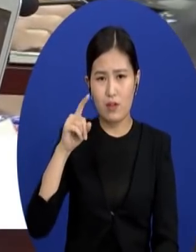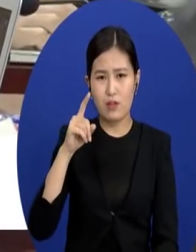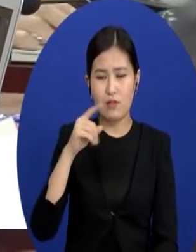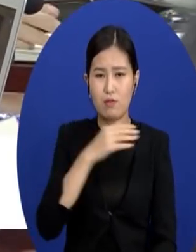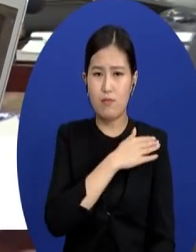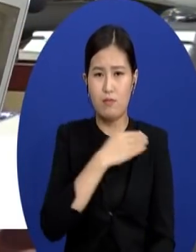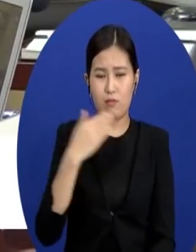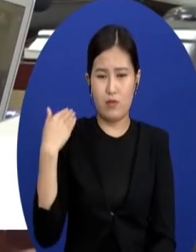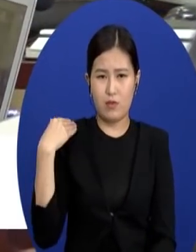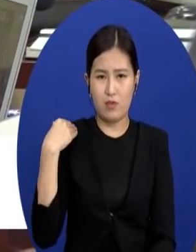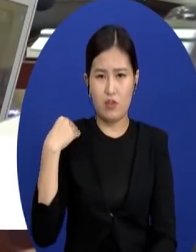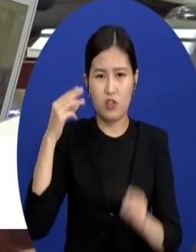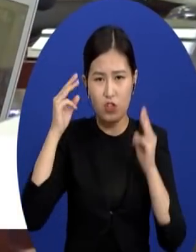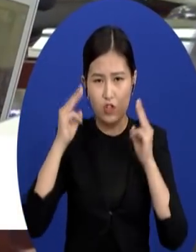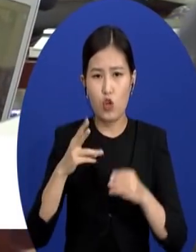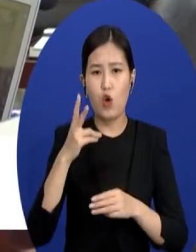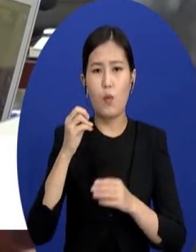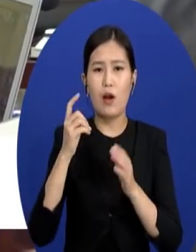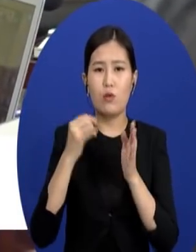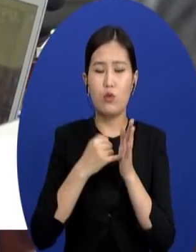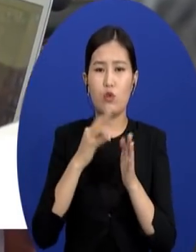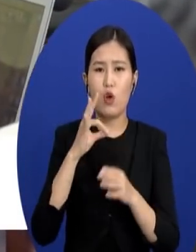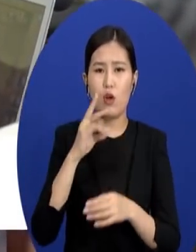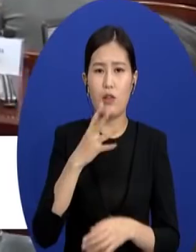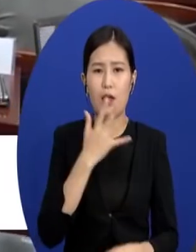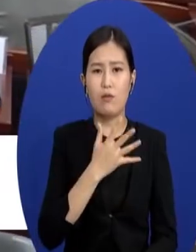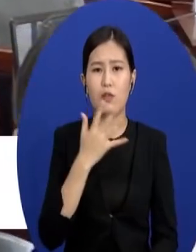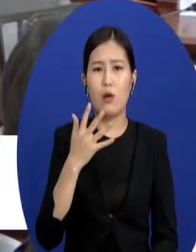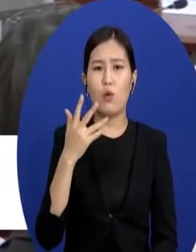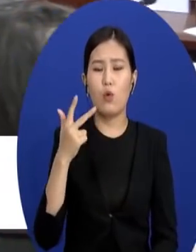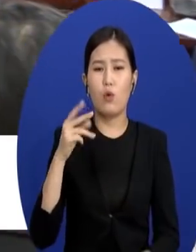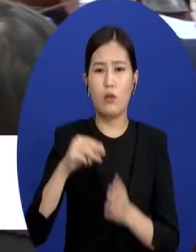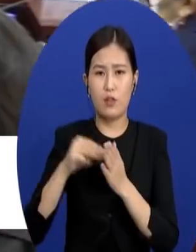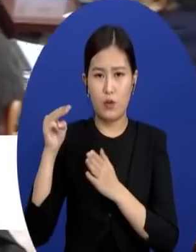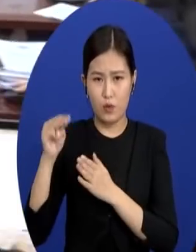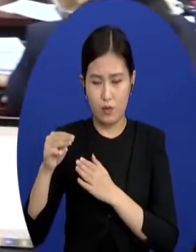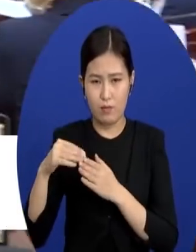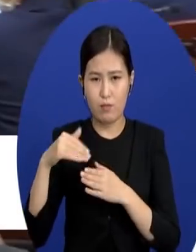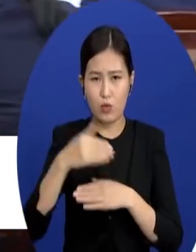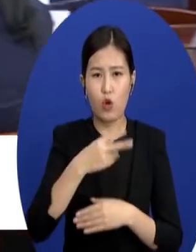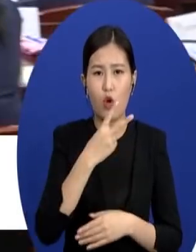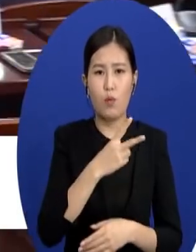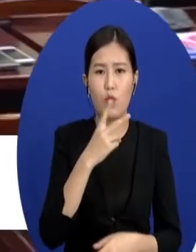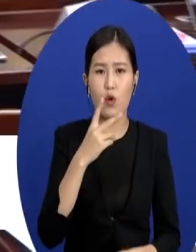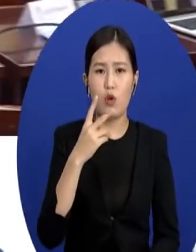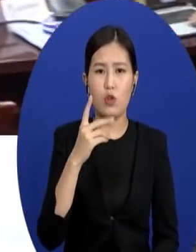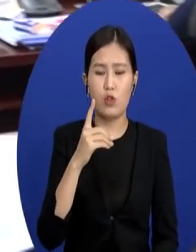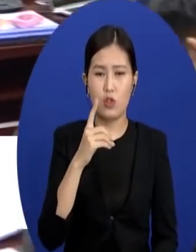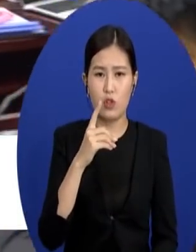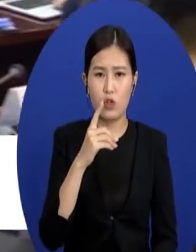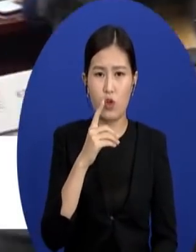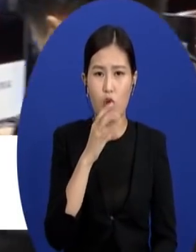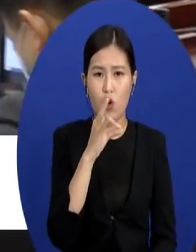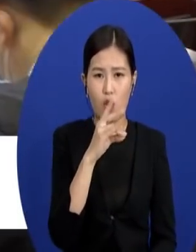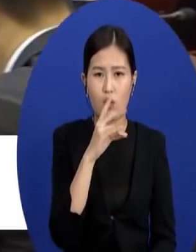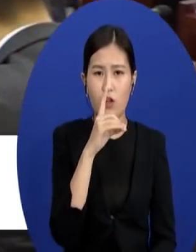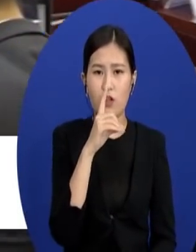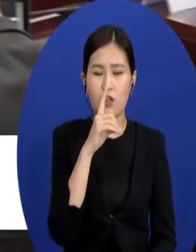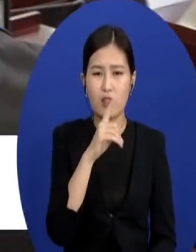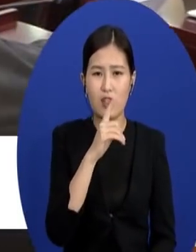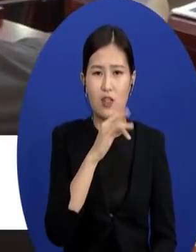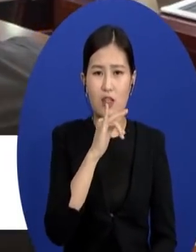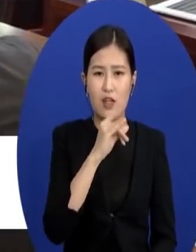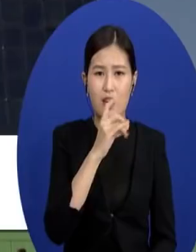орлого 2016 онд 553 тэрбум төгрөг байсан бол 2021 онд 1:80 107 тэрбум төгрөг байхаар